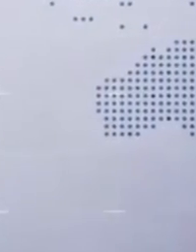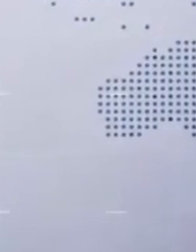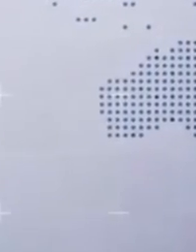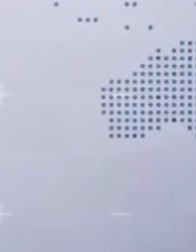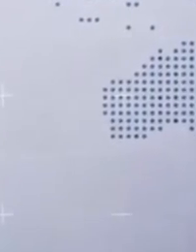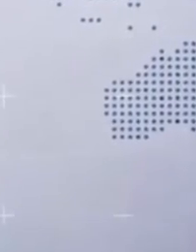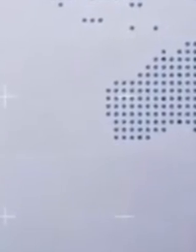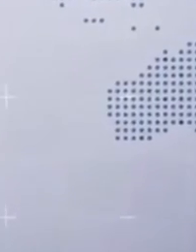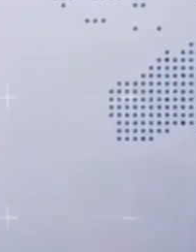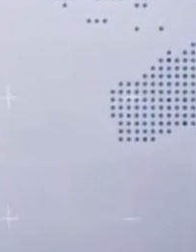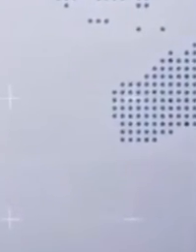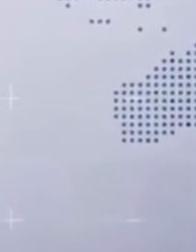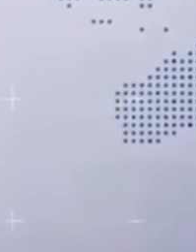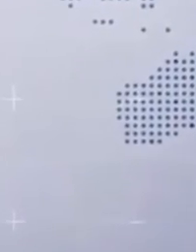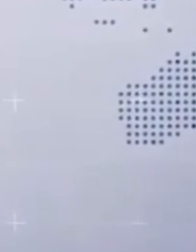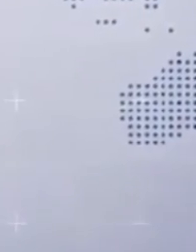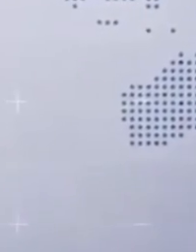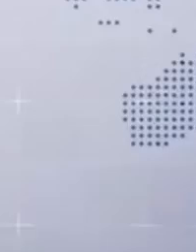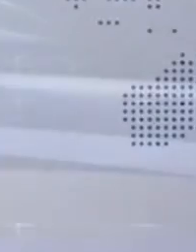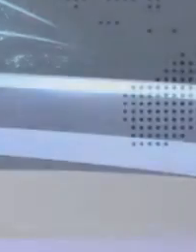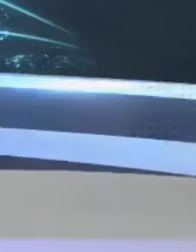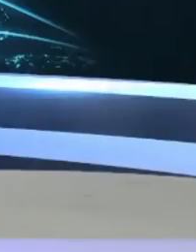으 으